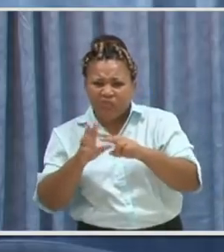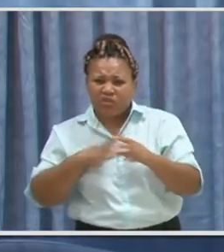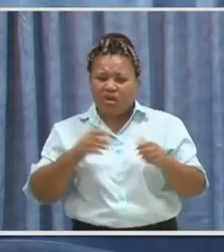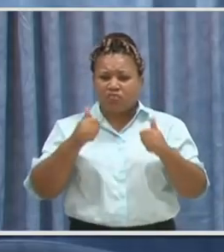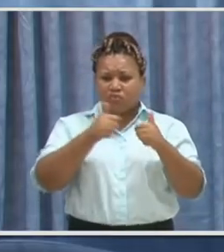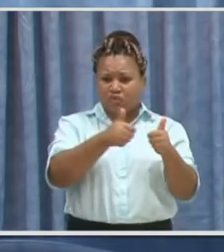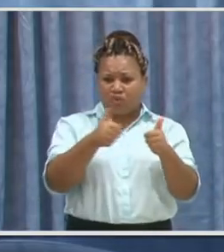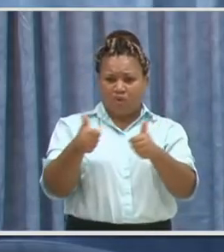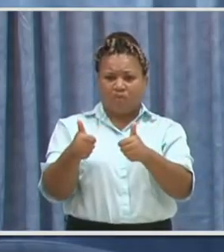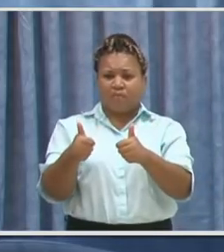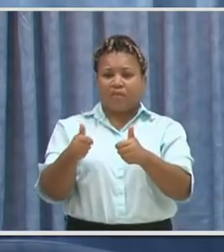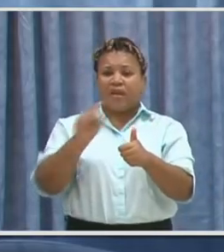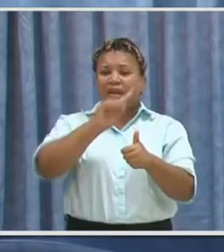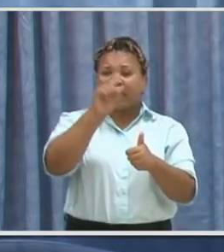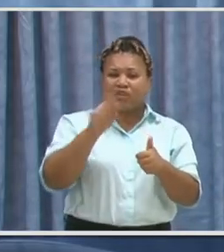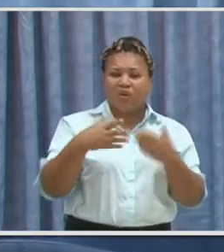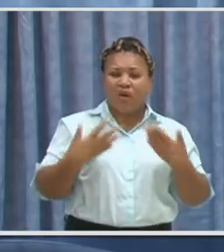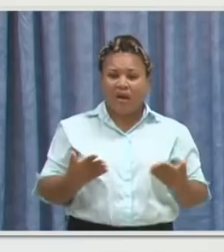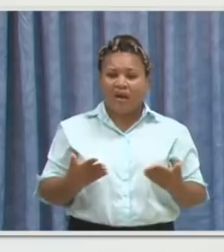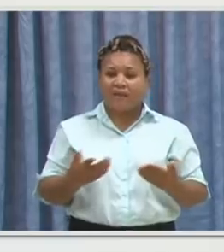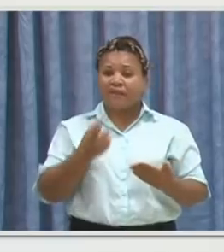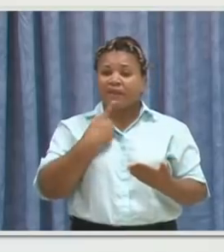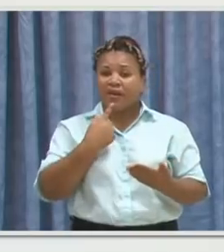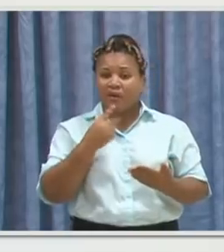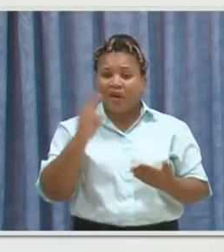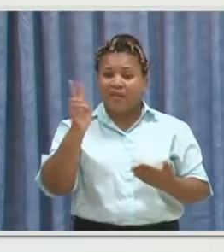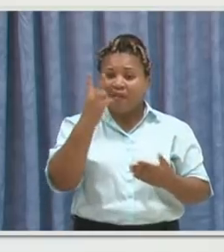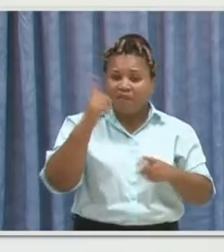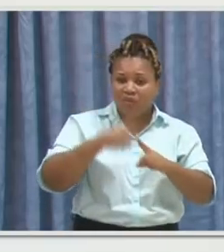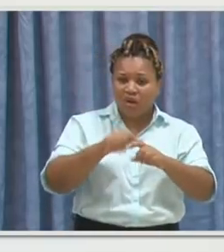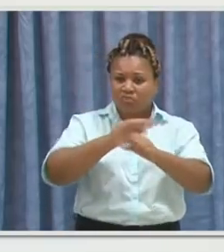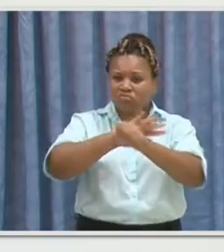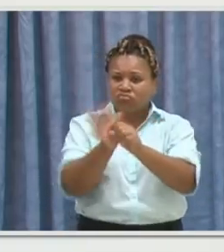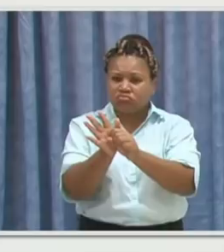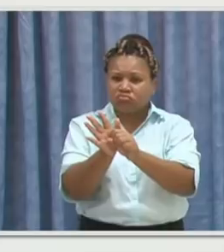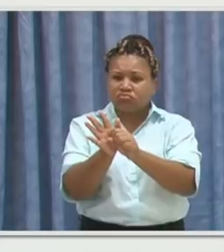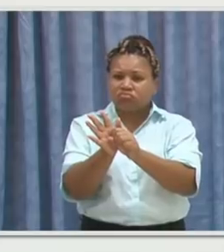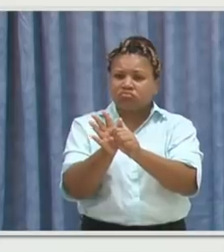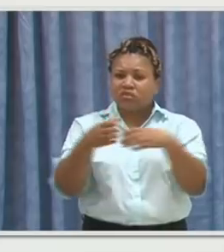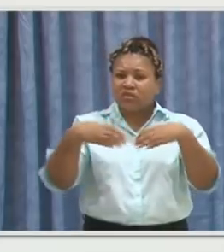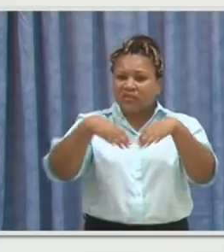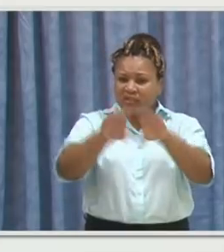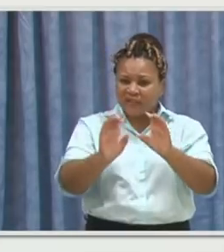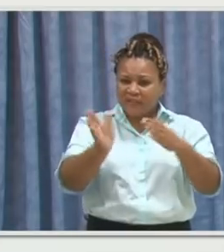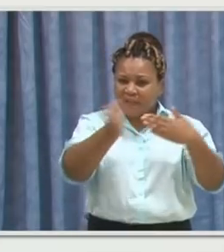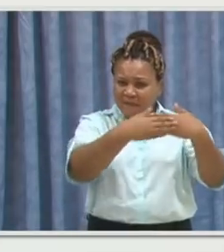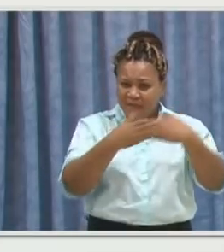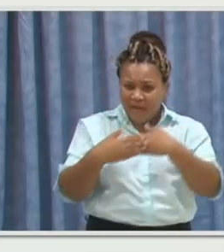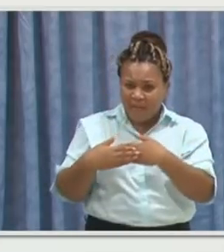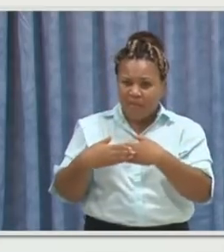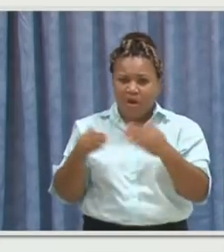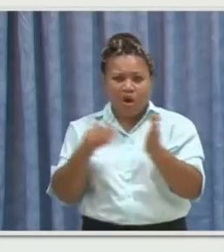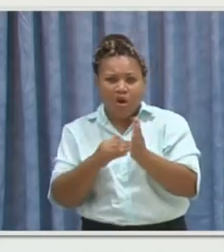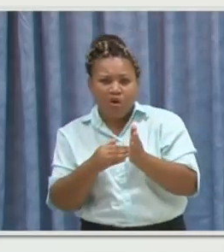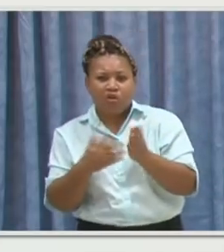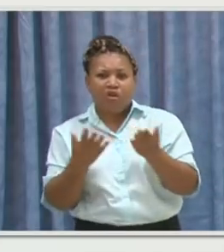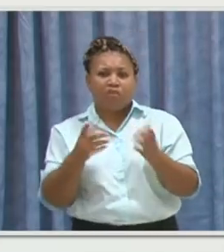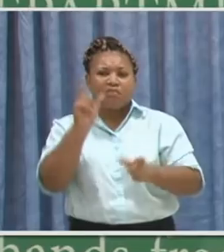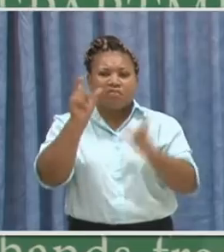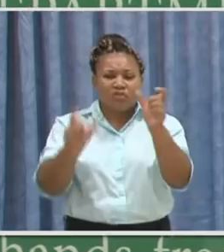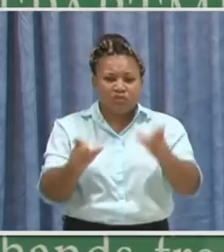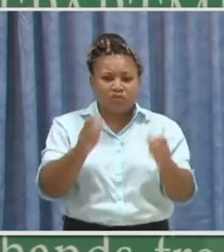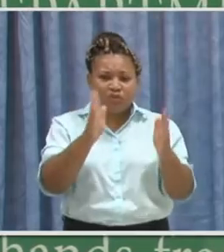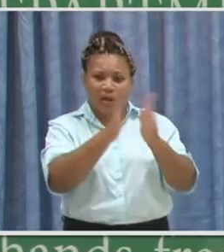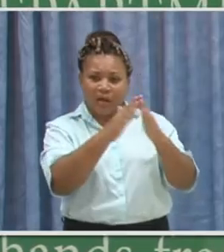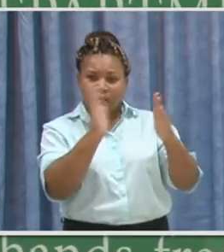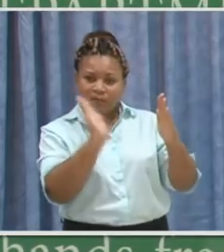Oui, in fact, les temps, un second wave, pas nécessairement qui est pour plus les cas, un cas ou bien deux cas. Mais moi, les temps, on finit